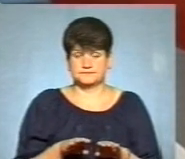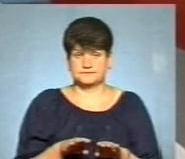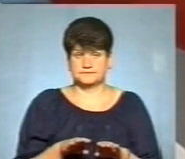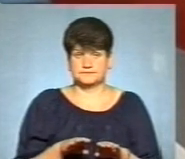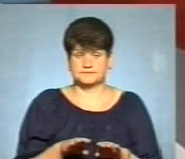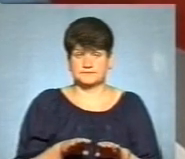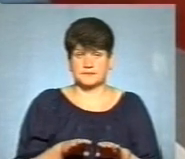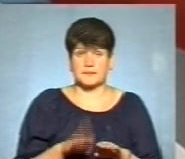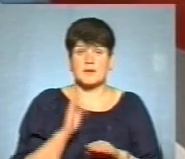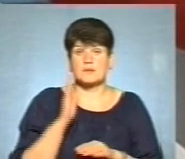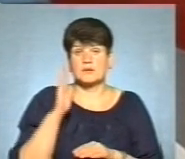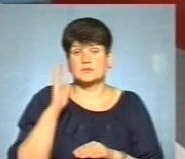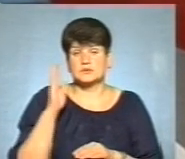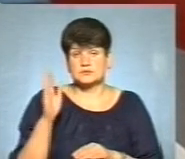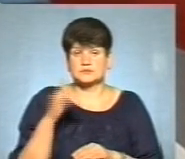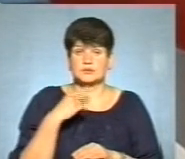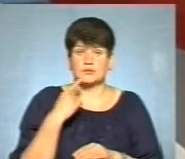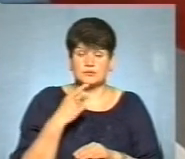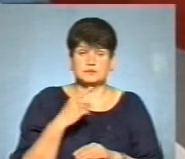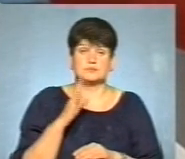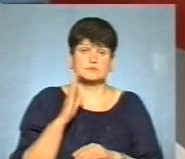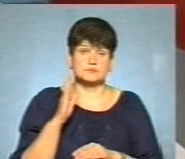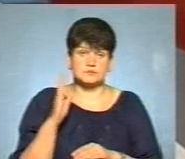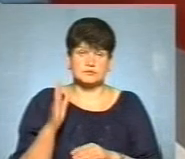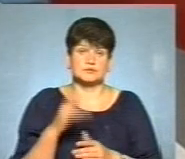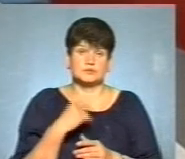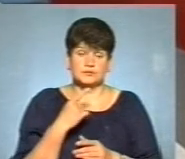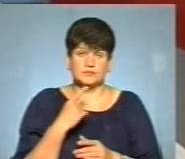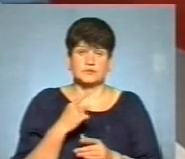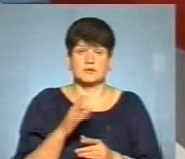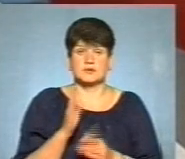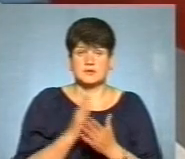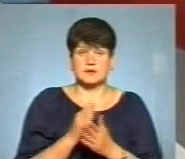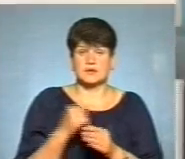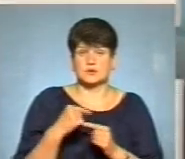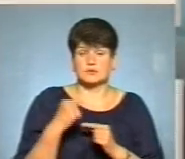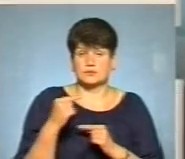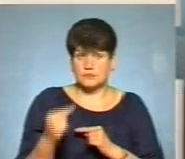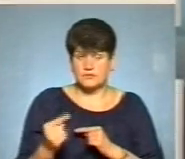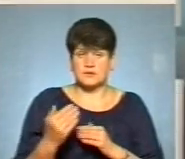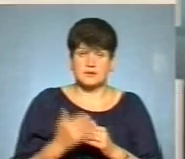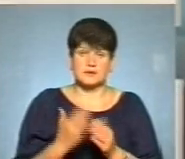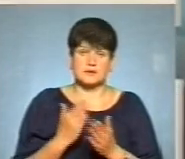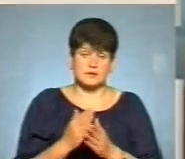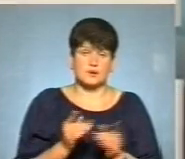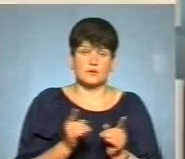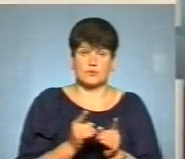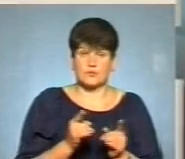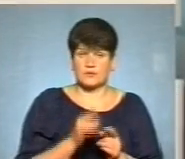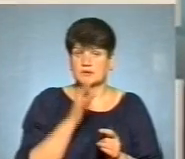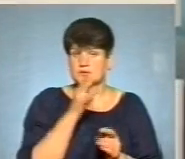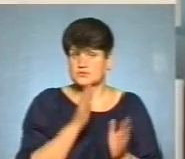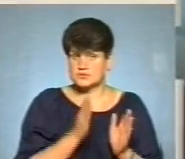Ось синоптики дають прогнози. Дають прогнози тривалі, дають короткочасні, дають середньо. Тривалі